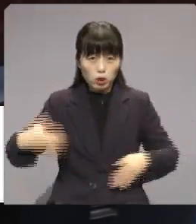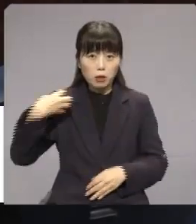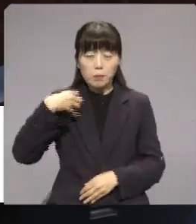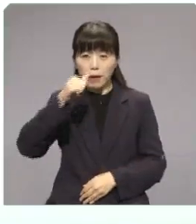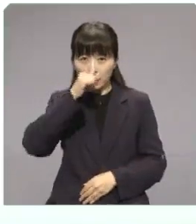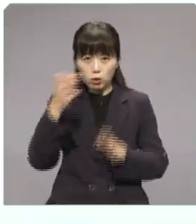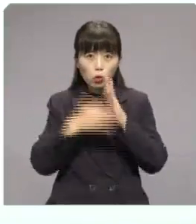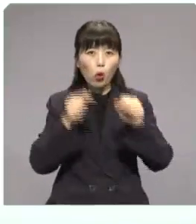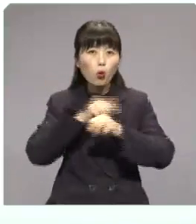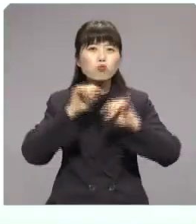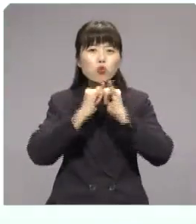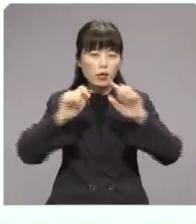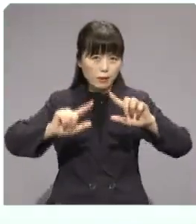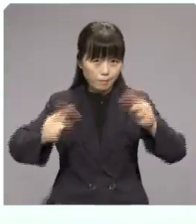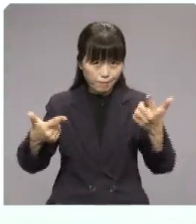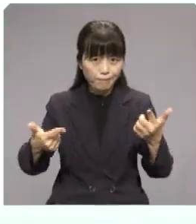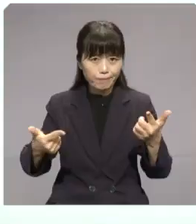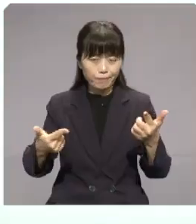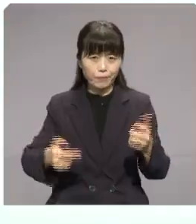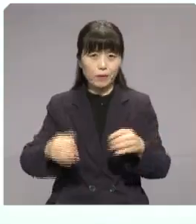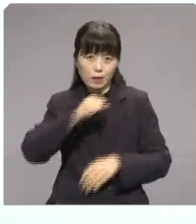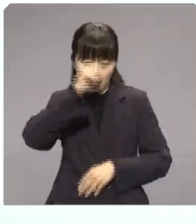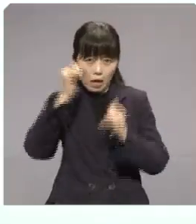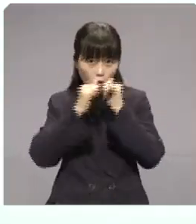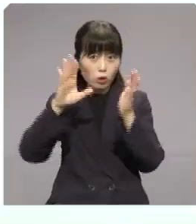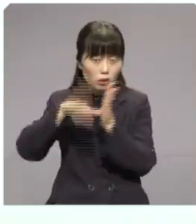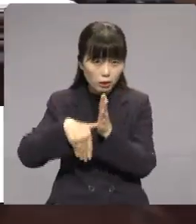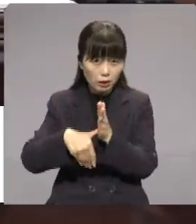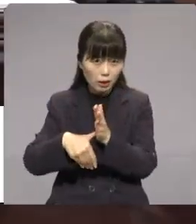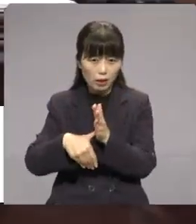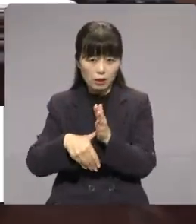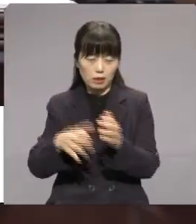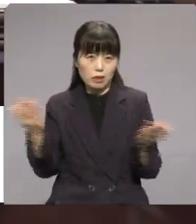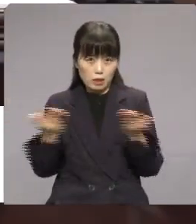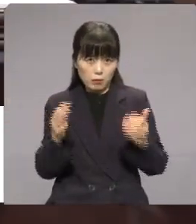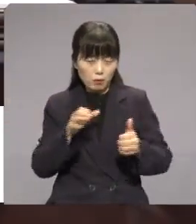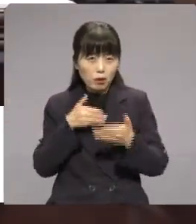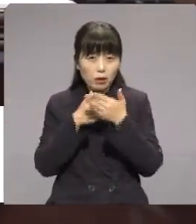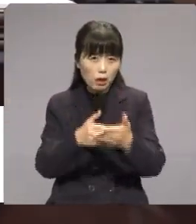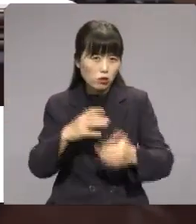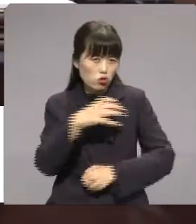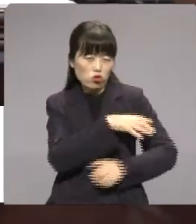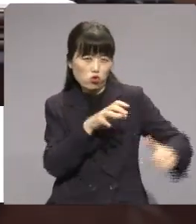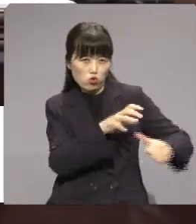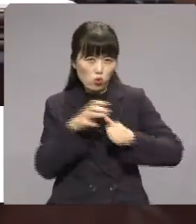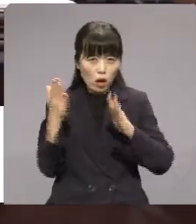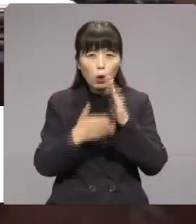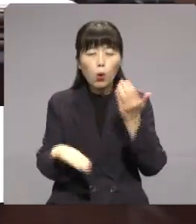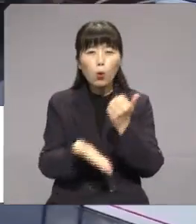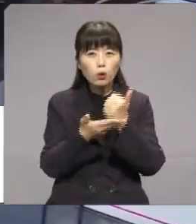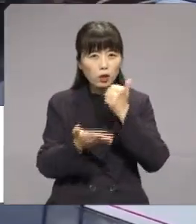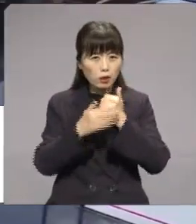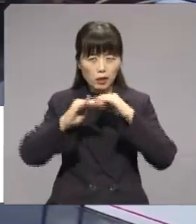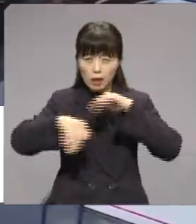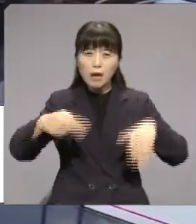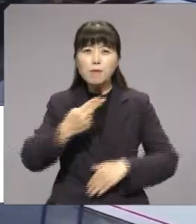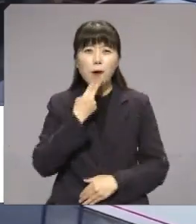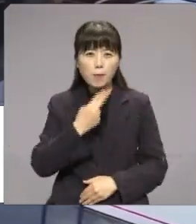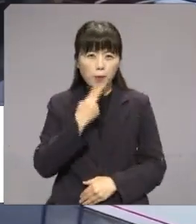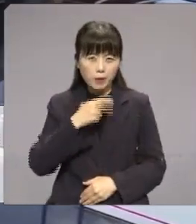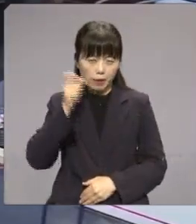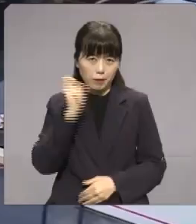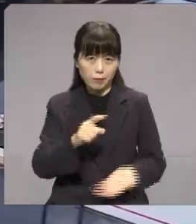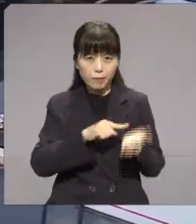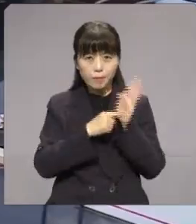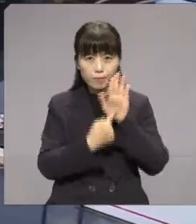있는 공무원이 아닙니다. 당선인 시절 이름을 내세워 직위를 이용해 공천에 개입하지 않았다고 강조한